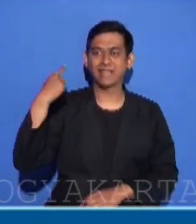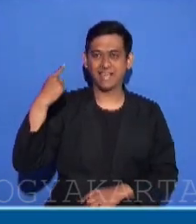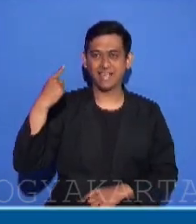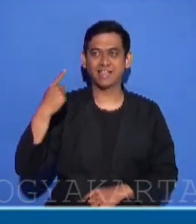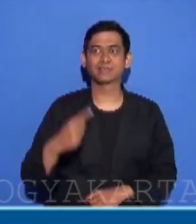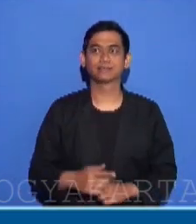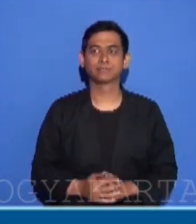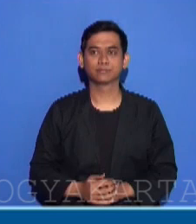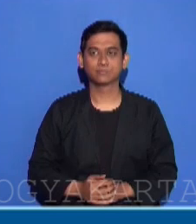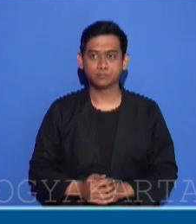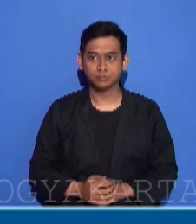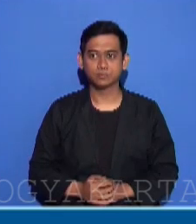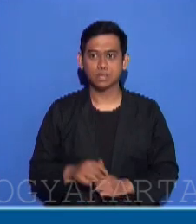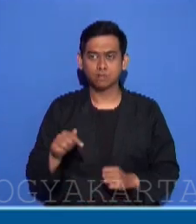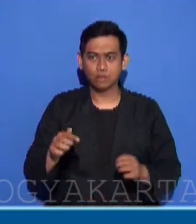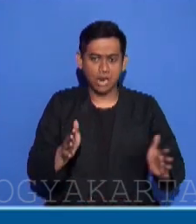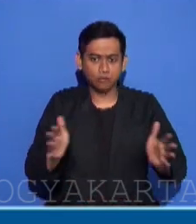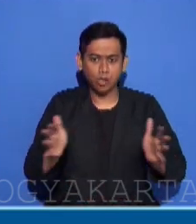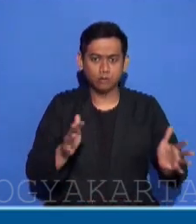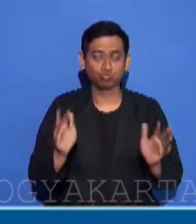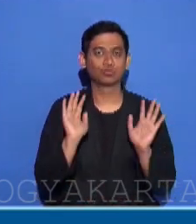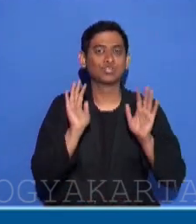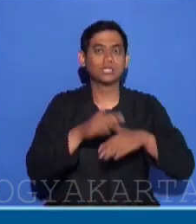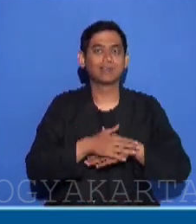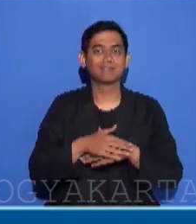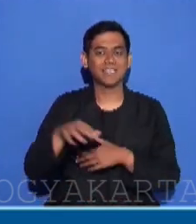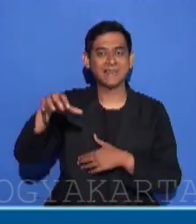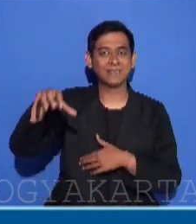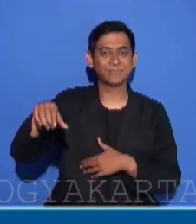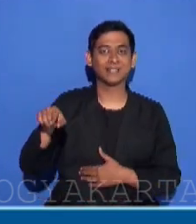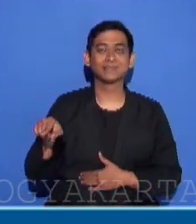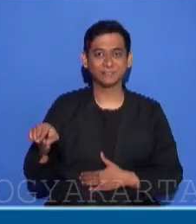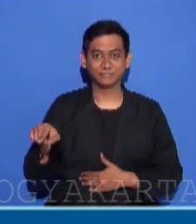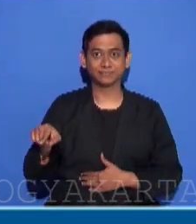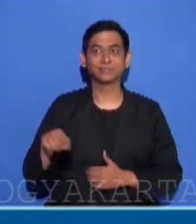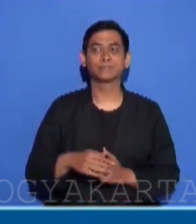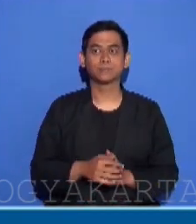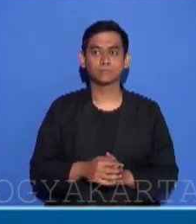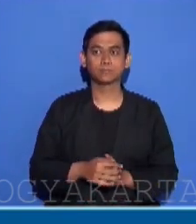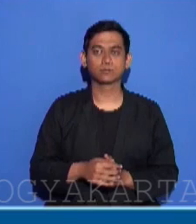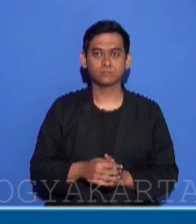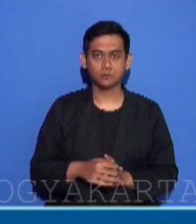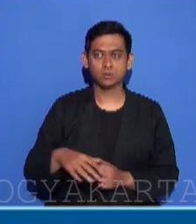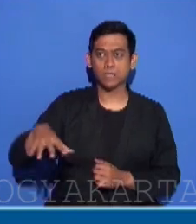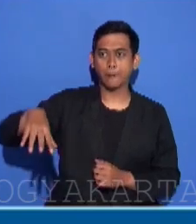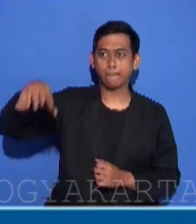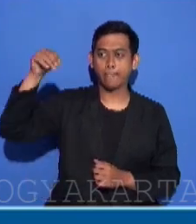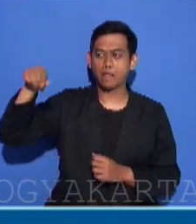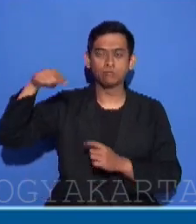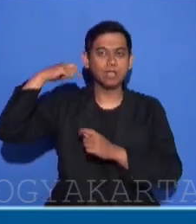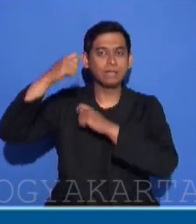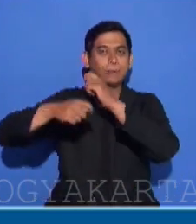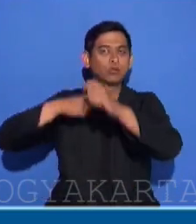sron ibadah Masjid Agung Pleret menika miturut sumbering sejarah ingkang wonten jjih menika serat